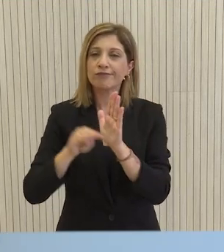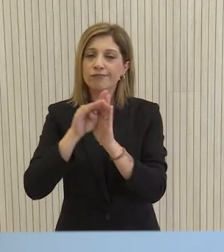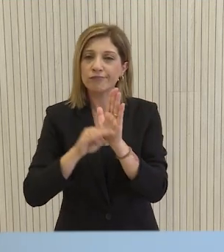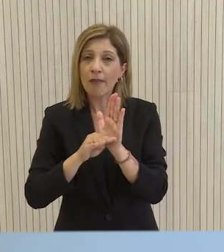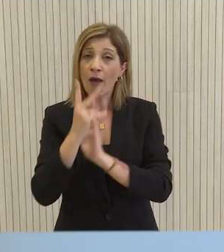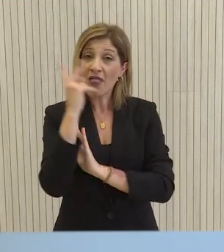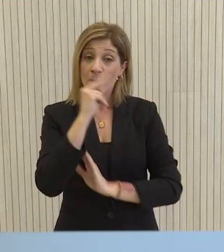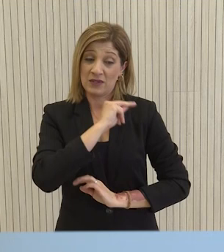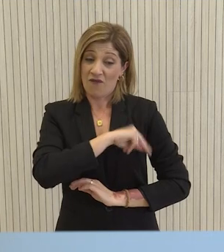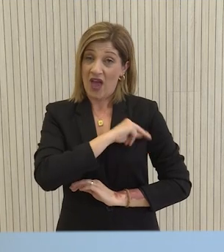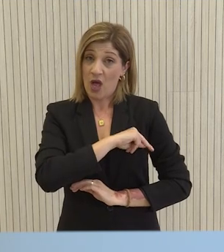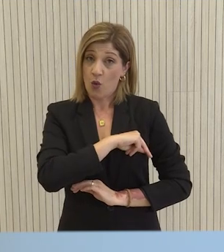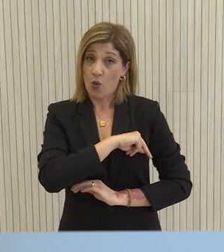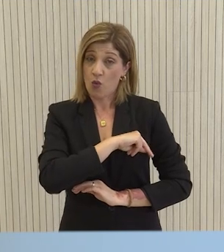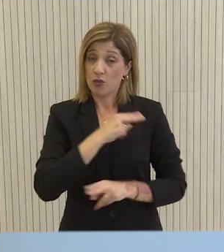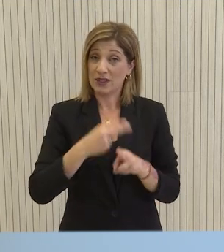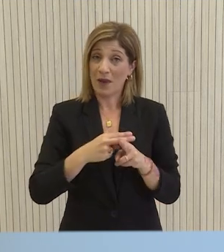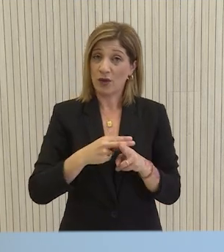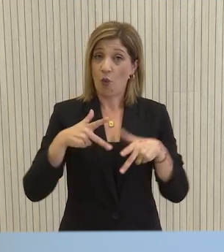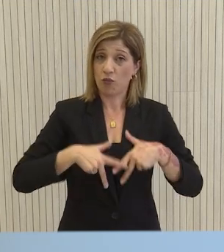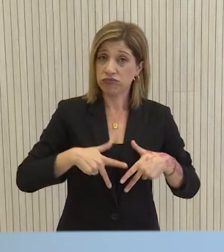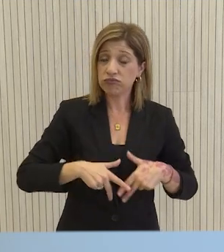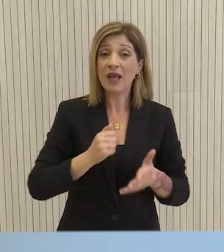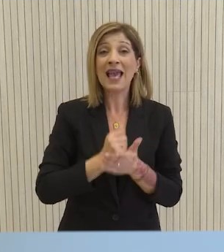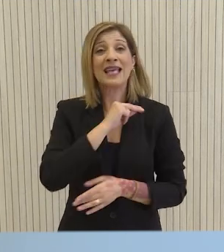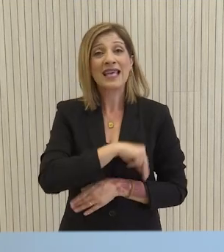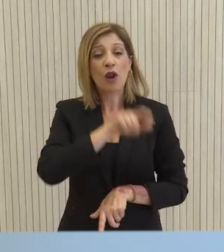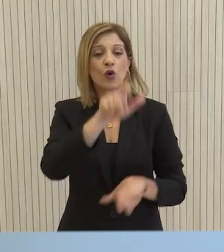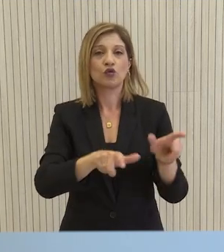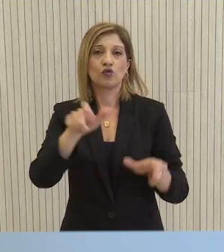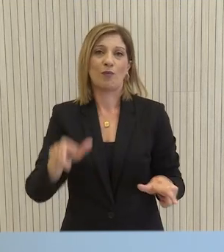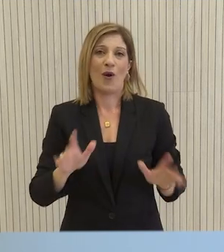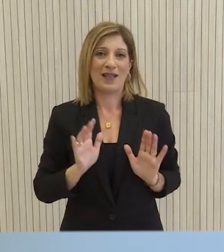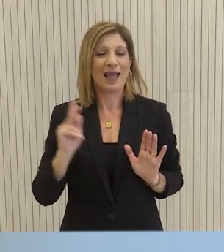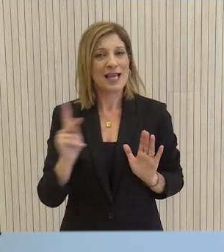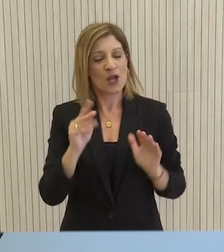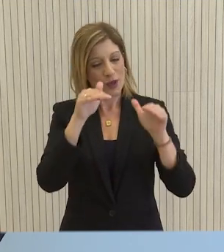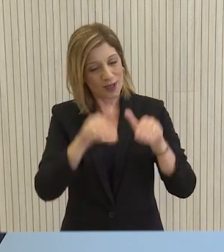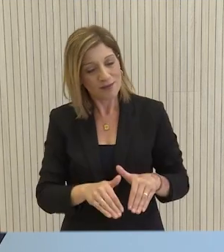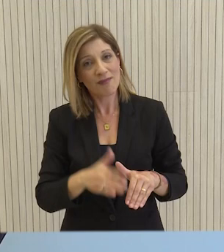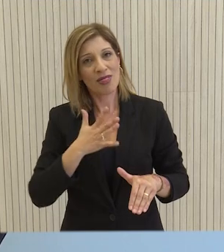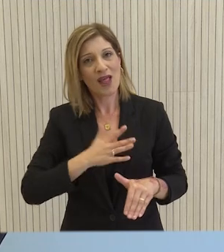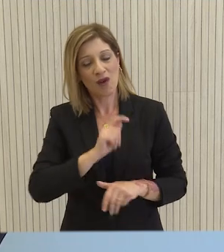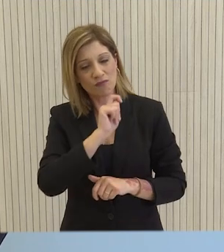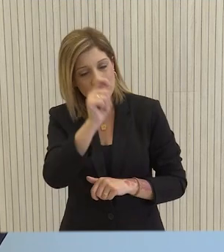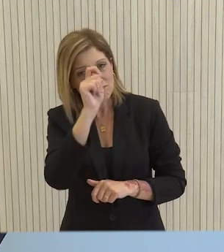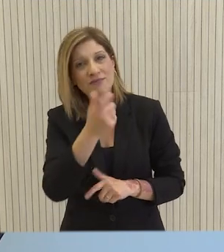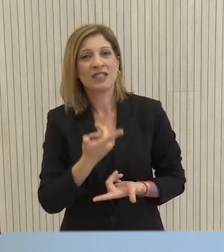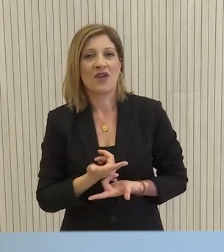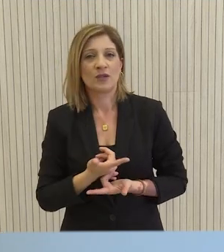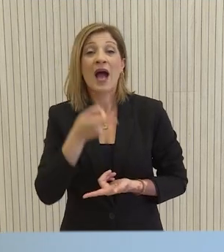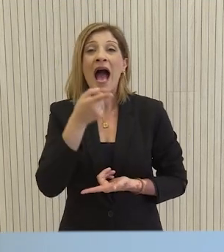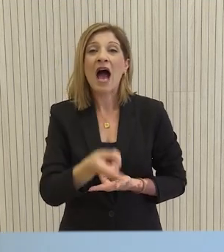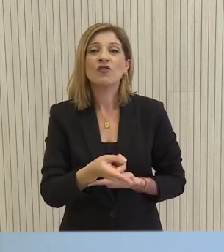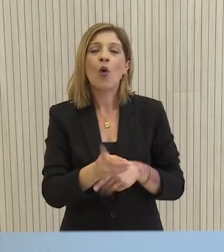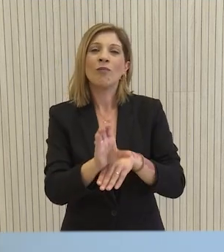εξυπηρετεί το δημόσιο συμφέρον, θα λειτουργεί προς όφελον των πολιτών και δεν θα αμφισβητείται από την κοινωνία. Η πολυαναμενόμενη εφαρμογή του συστήματος